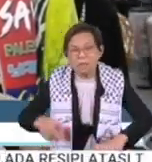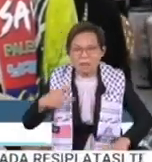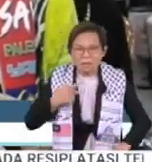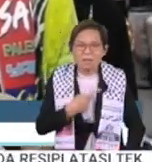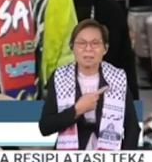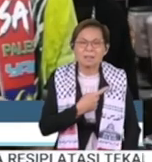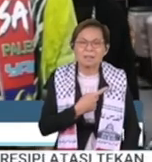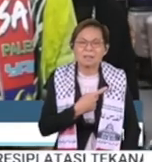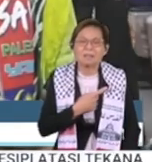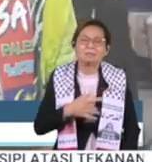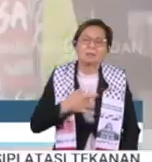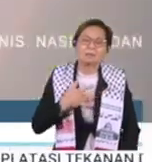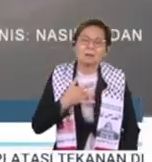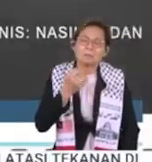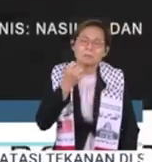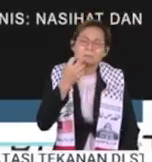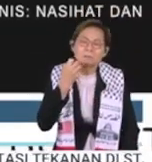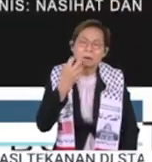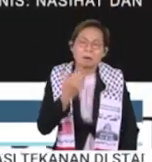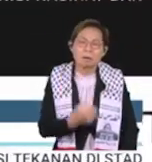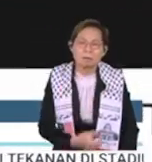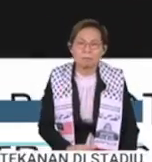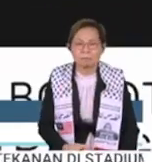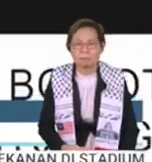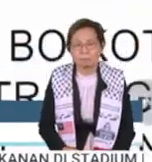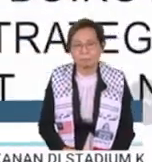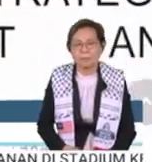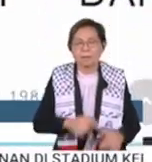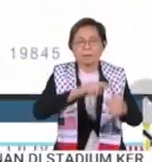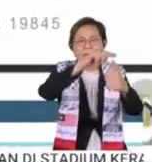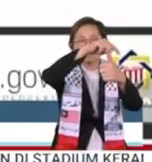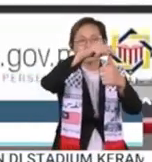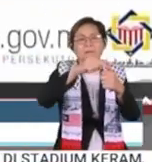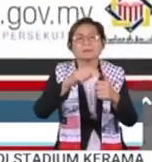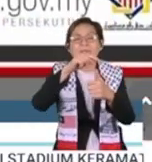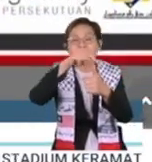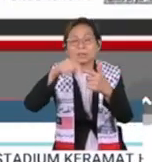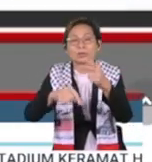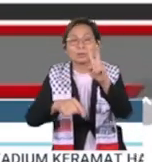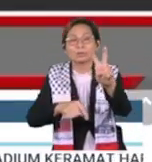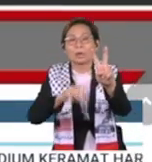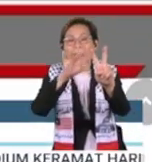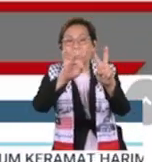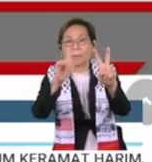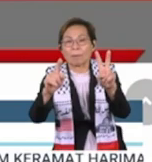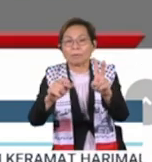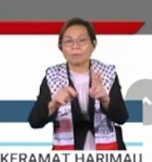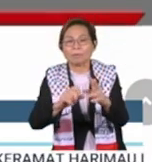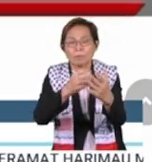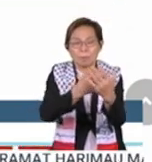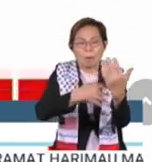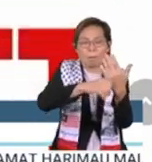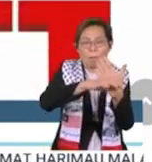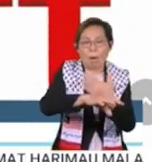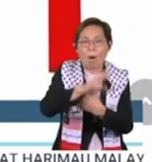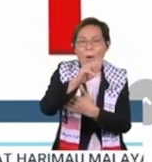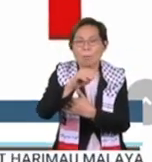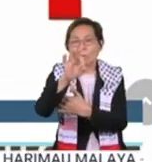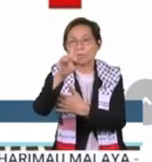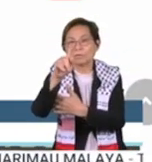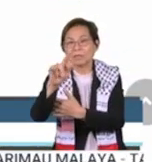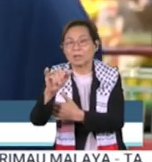kita rasa menyesal. Melalui bayan linas siri ke-281 di laman sesawang rasmi Mufti